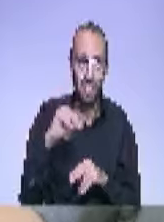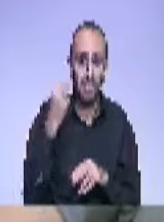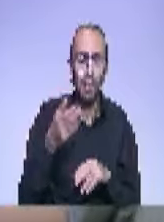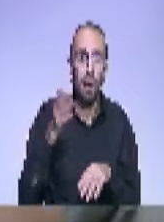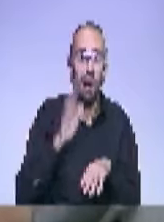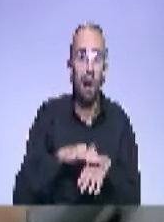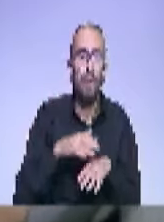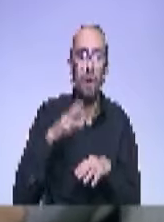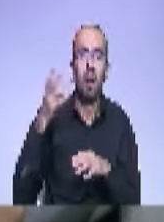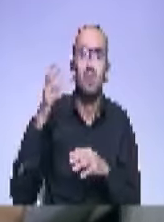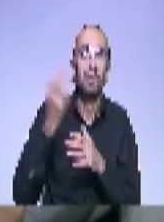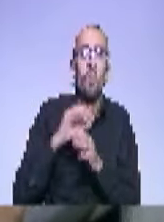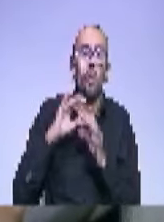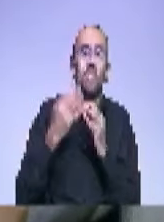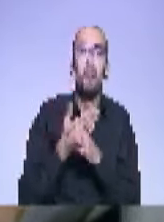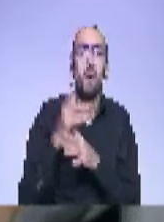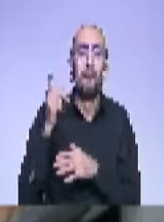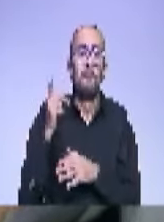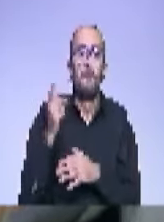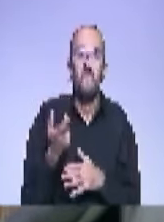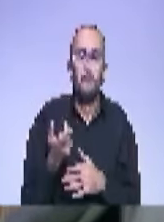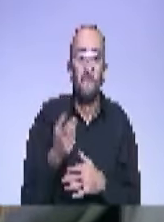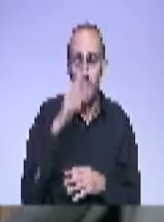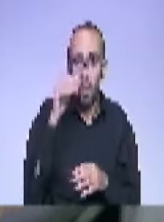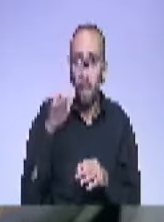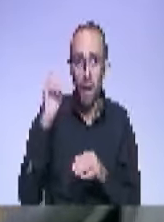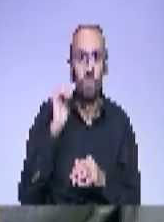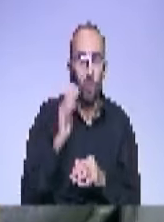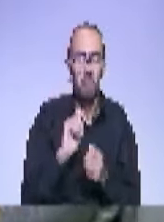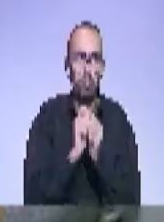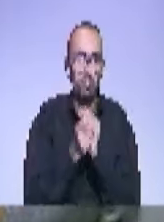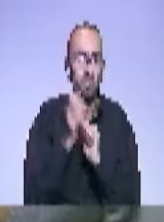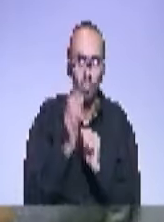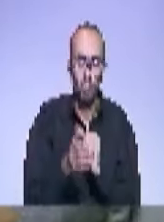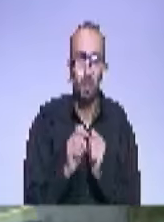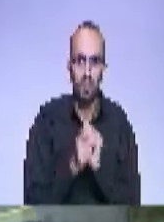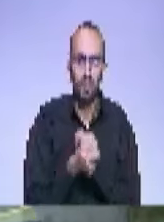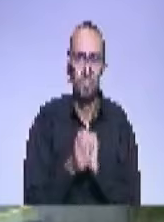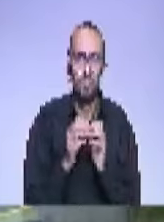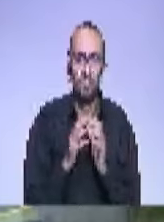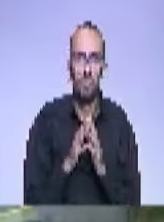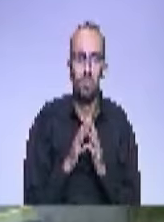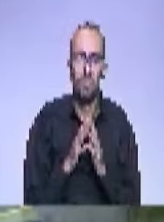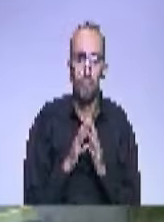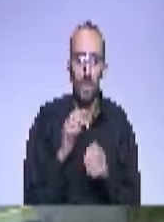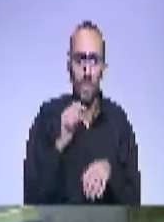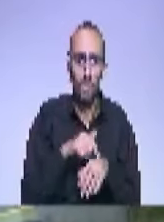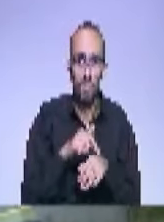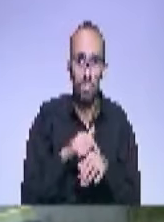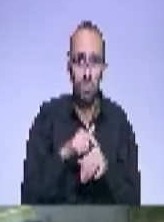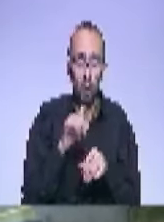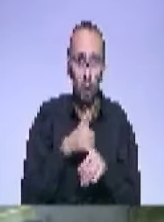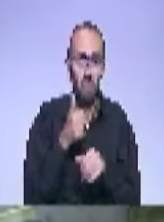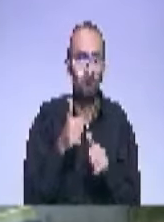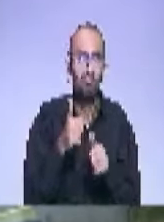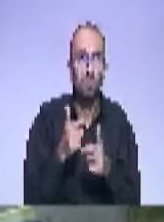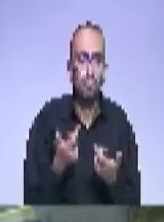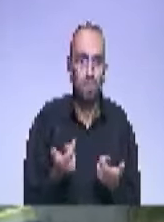ضدها ده تحت ضغط اهله. بالظبط. يعني لو بعد عنهم بالزبط. ممكن سلوكه يتحسن. بدليل لما تقول لي كان فاتح خطوبه كان رائع.